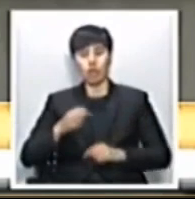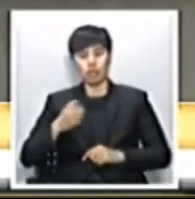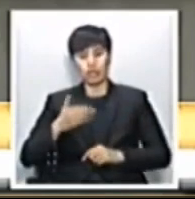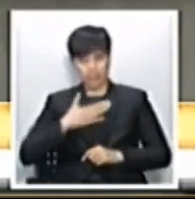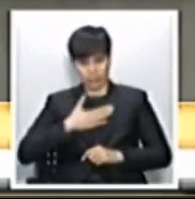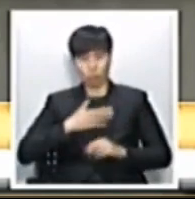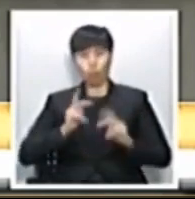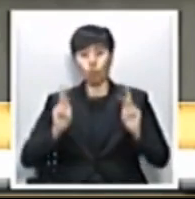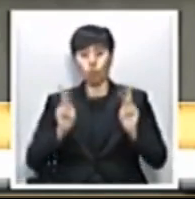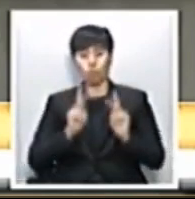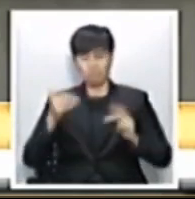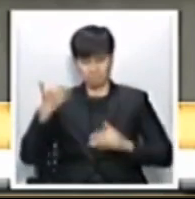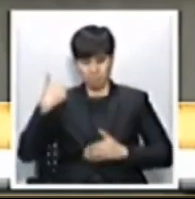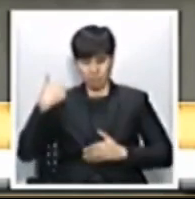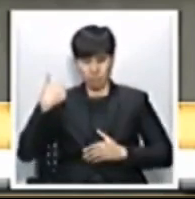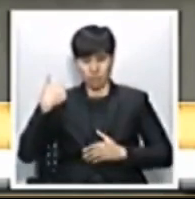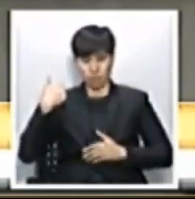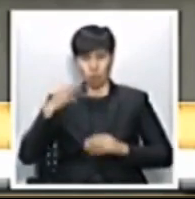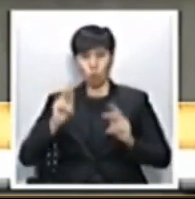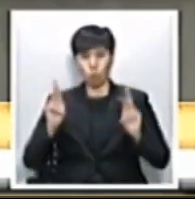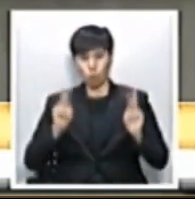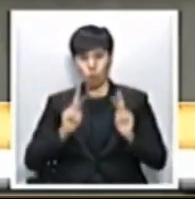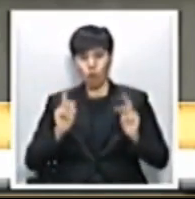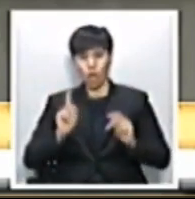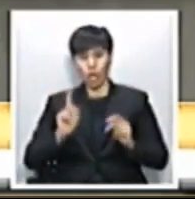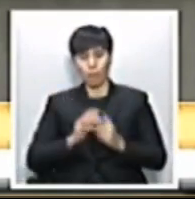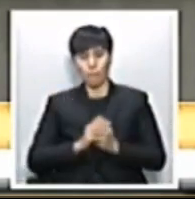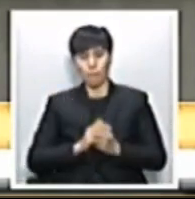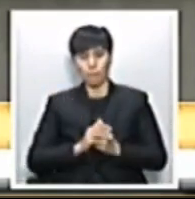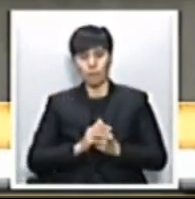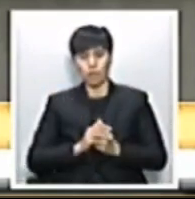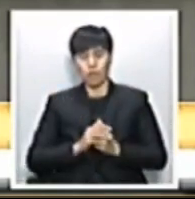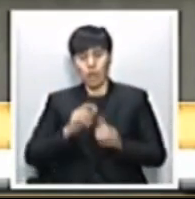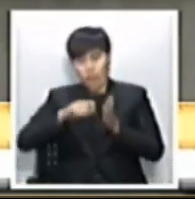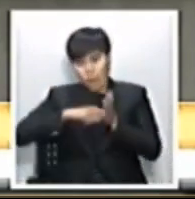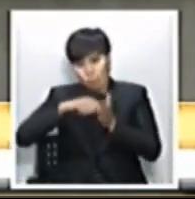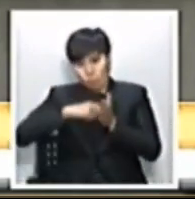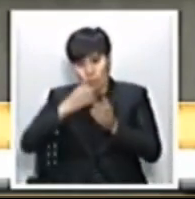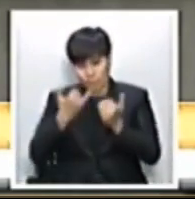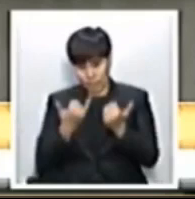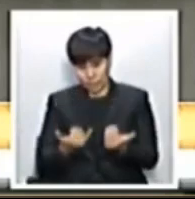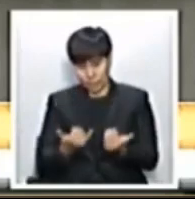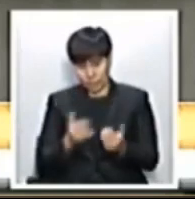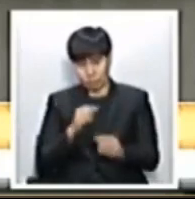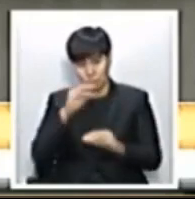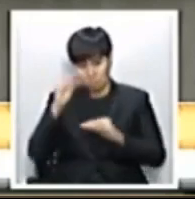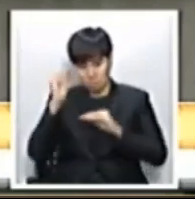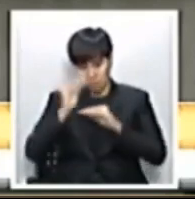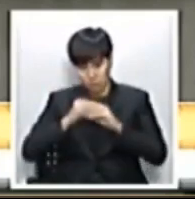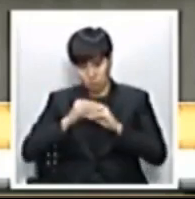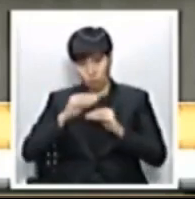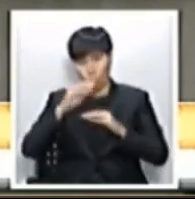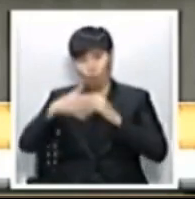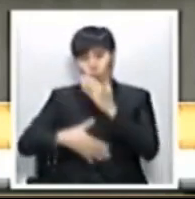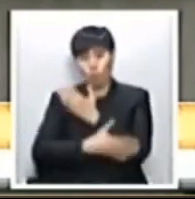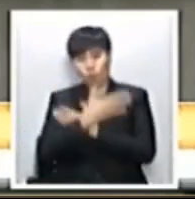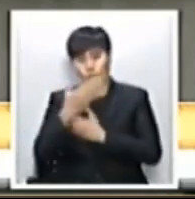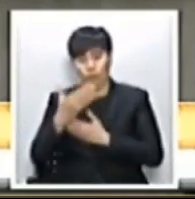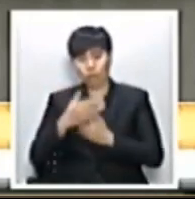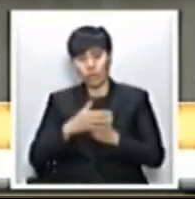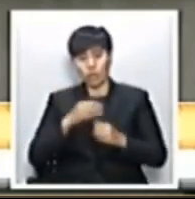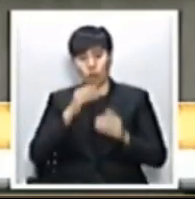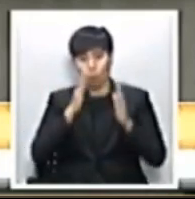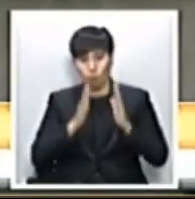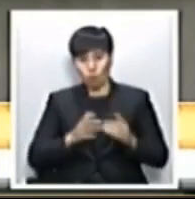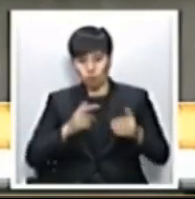ค่ะกลัวลึกๆว่าเหตุนี้จะเพิ่มโอกาสในการสังห